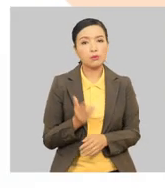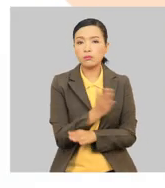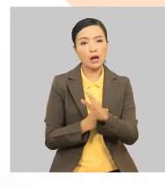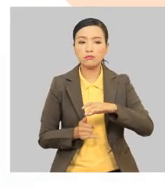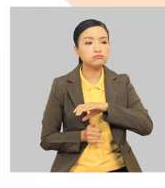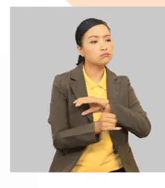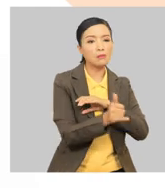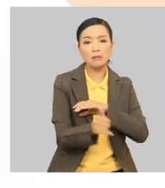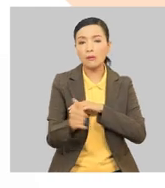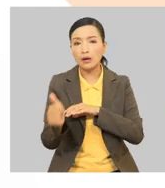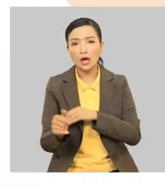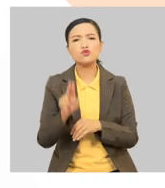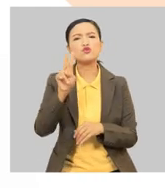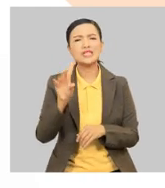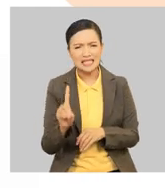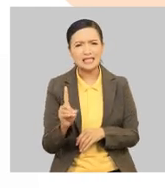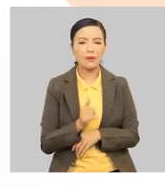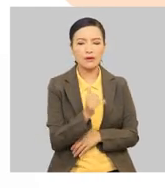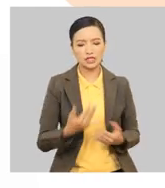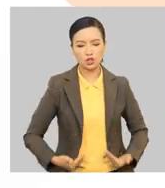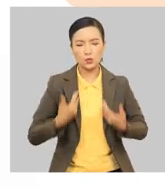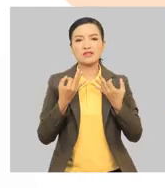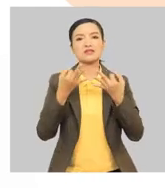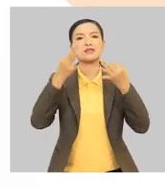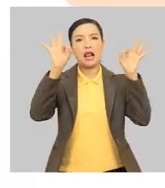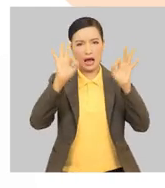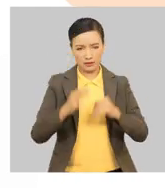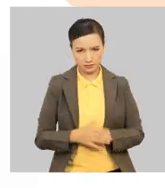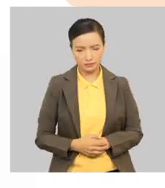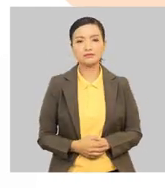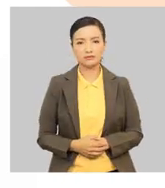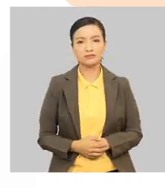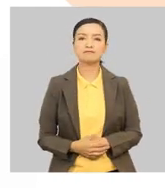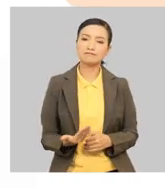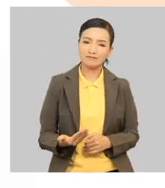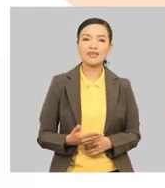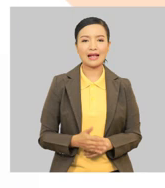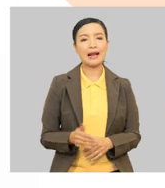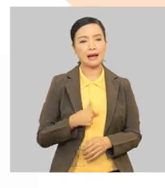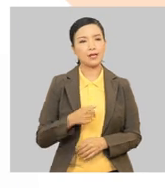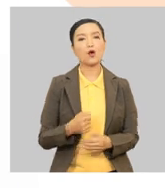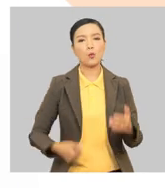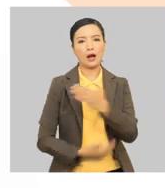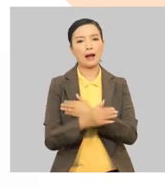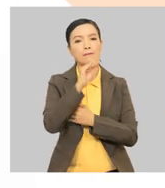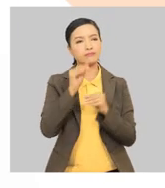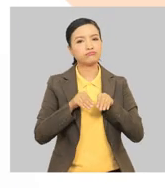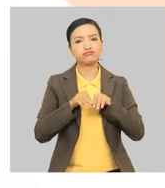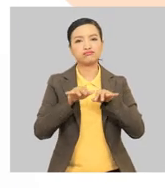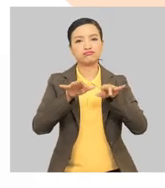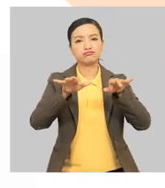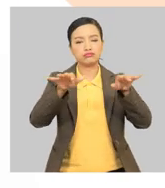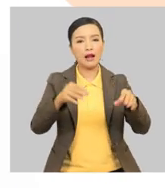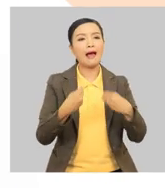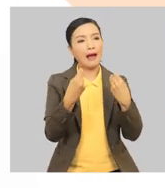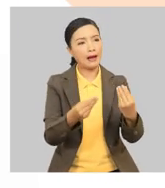จะสามารถใช้ชีวิตได้อย่างเป็นอิสระ ก็คือเราก็ถือว่าเป็นกระบอกเสียงให้กับพี่น้อง